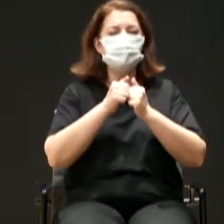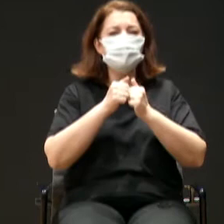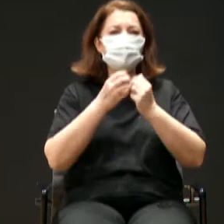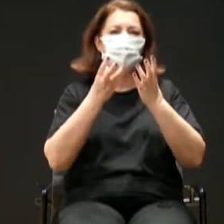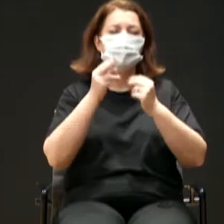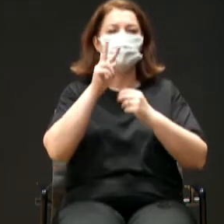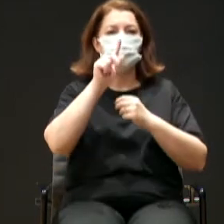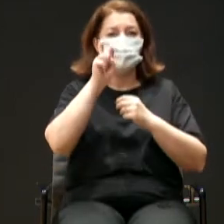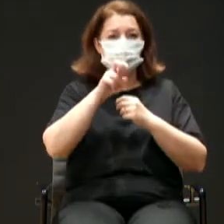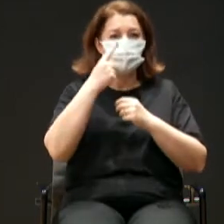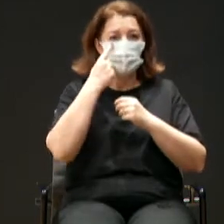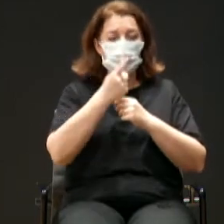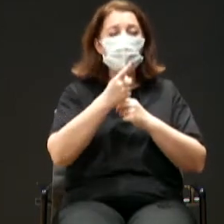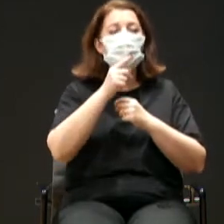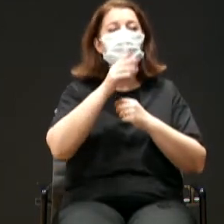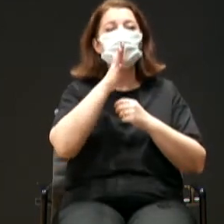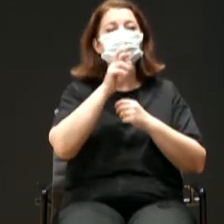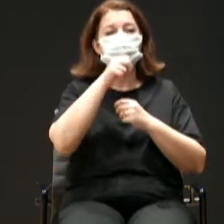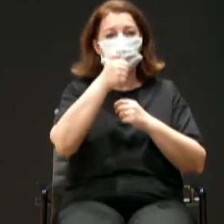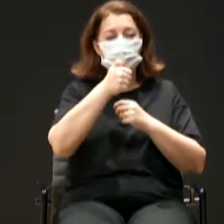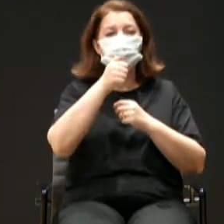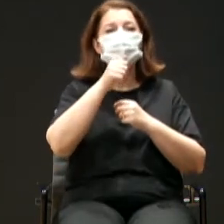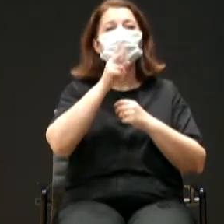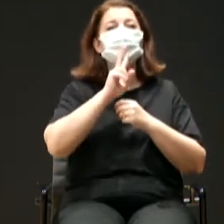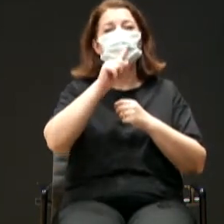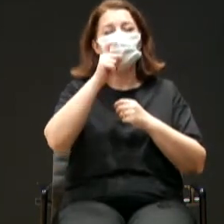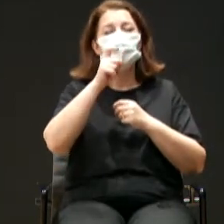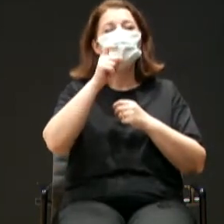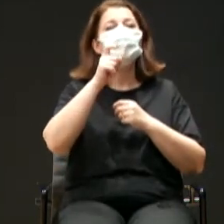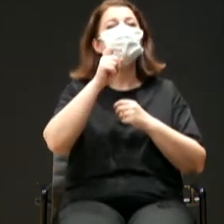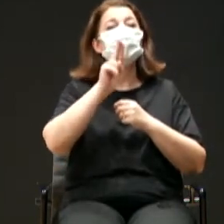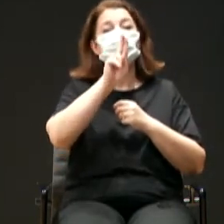2018 sonunda 586, 2019'da 775,